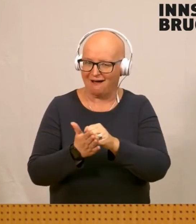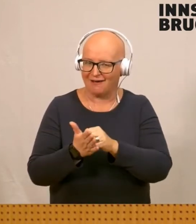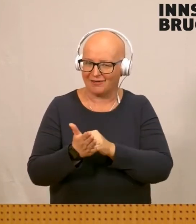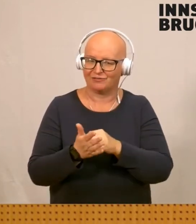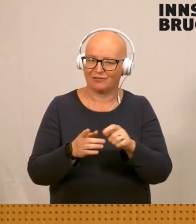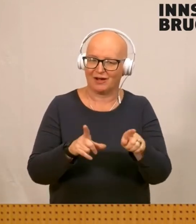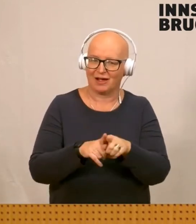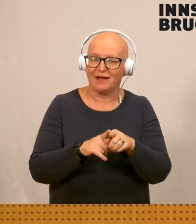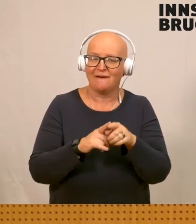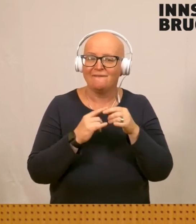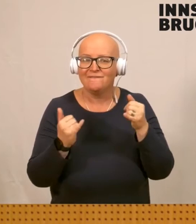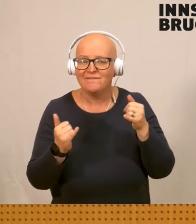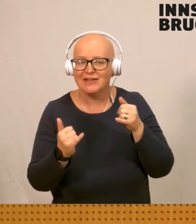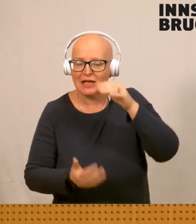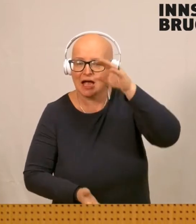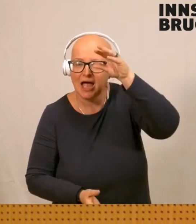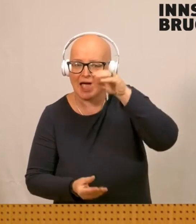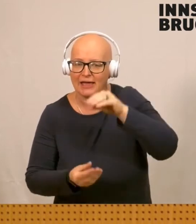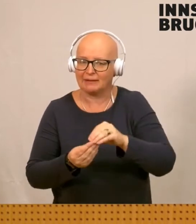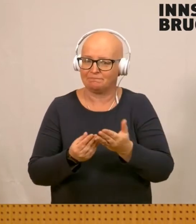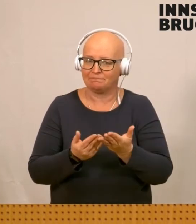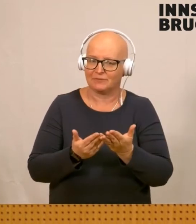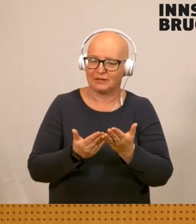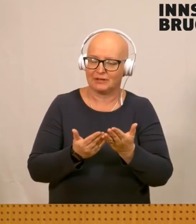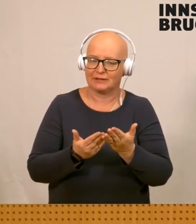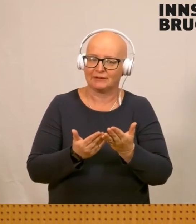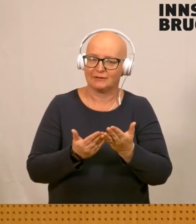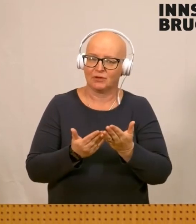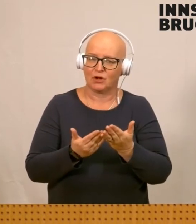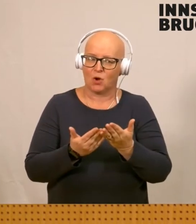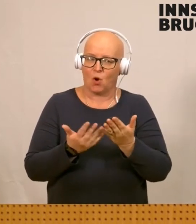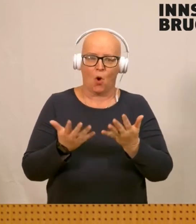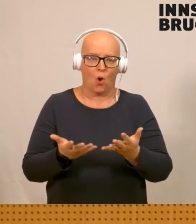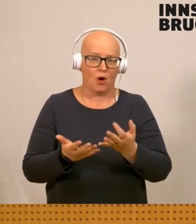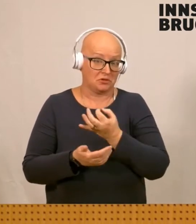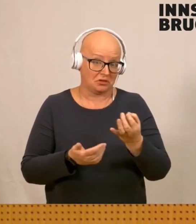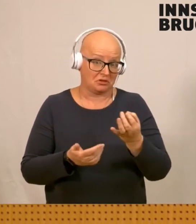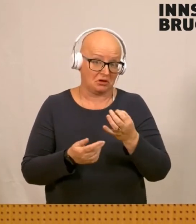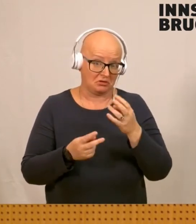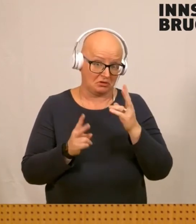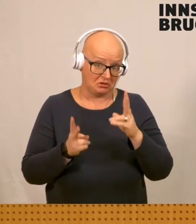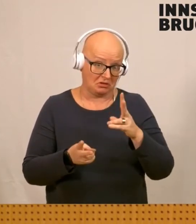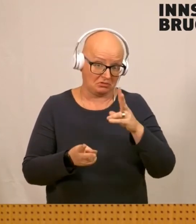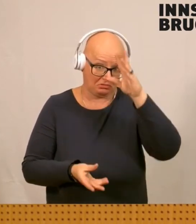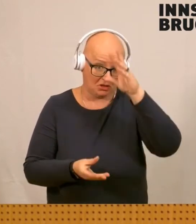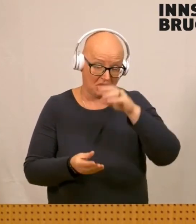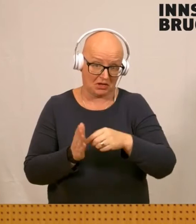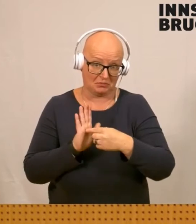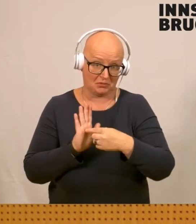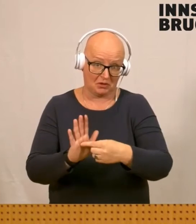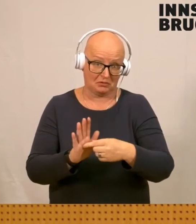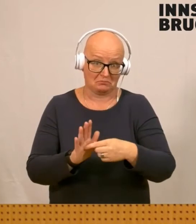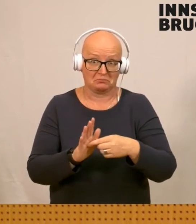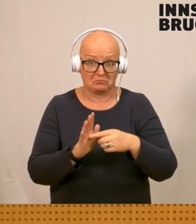und Resultaten, die der heutige Tag bringen kann, soll oder auch